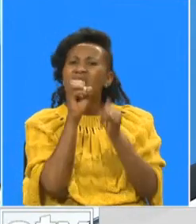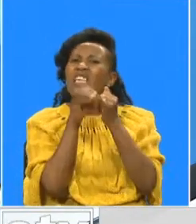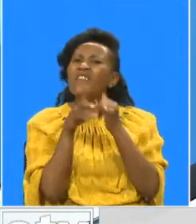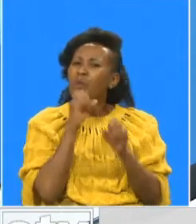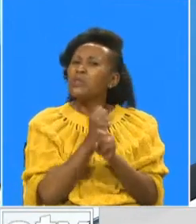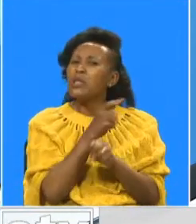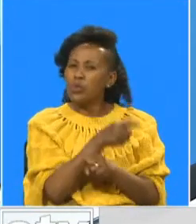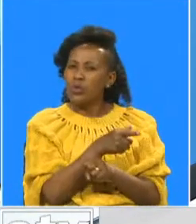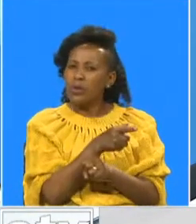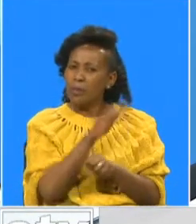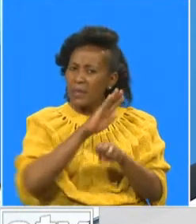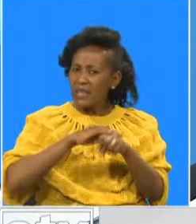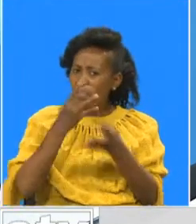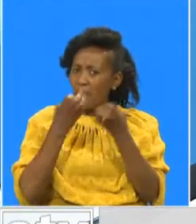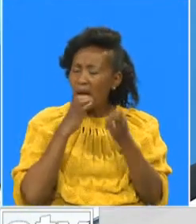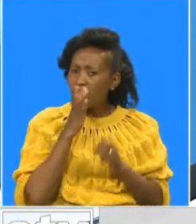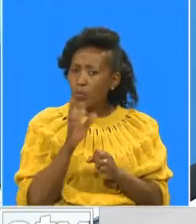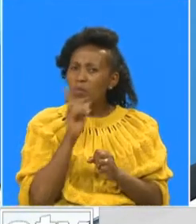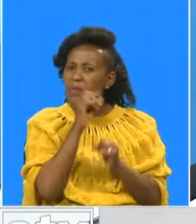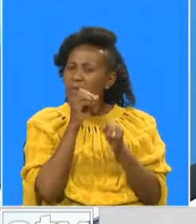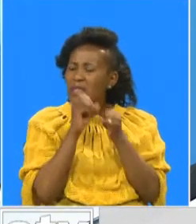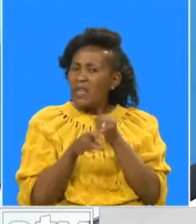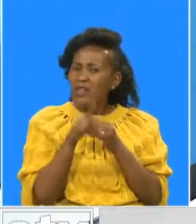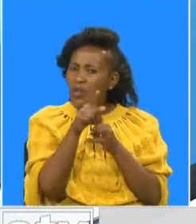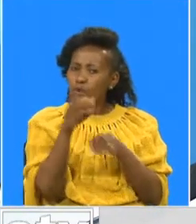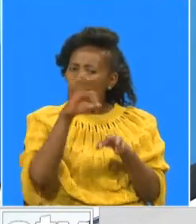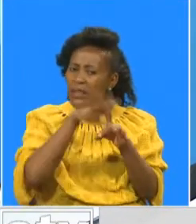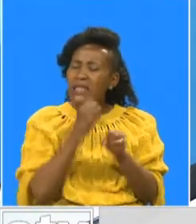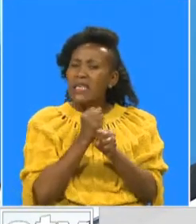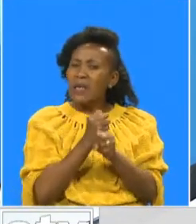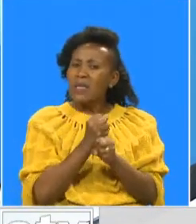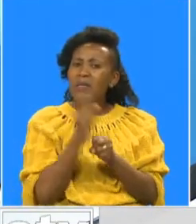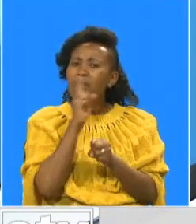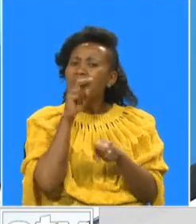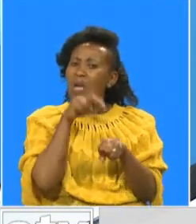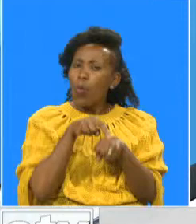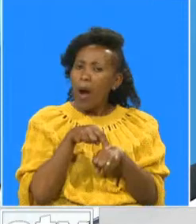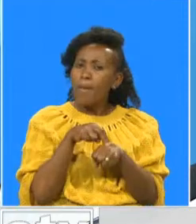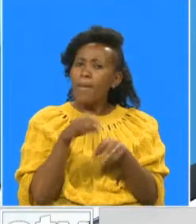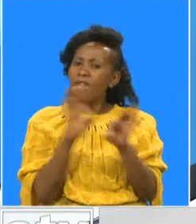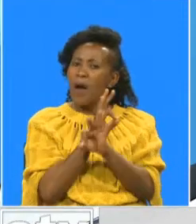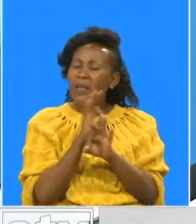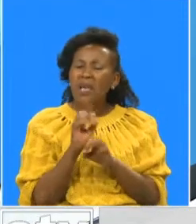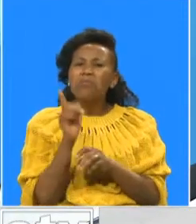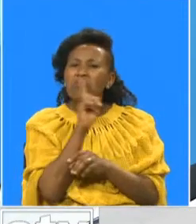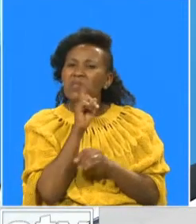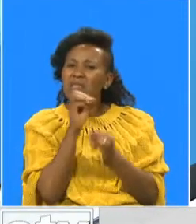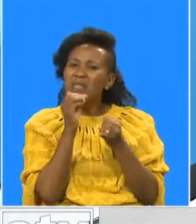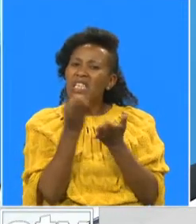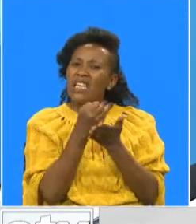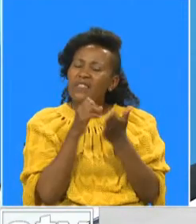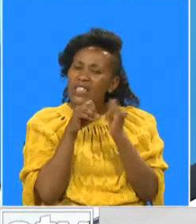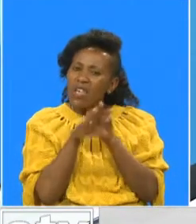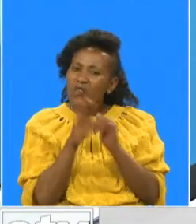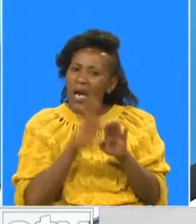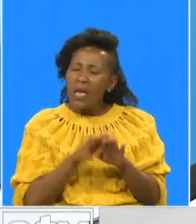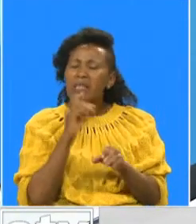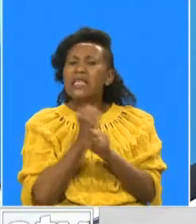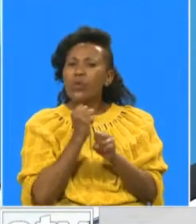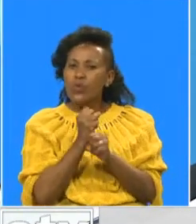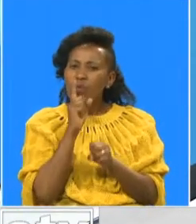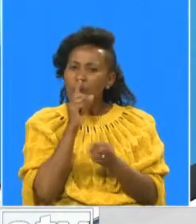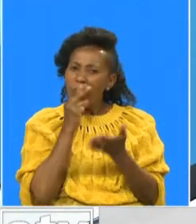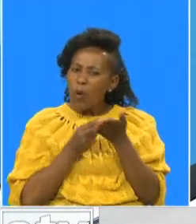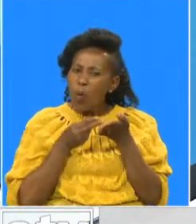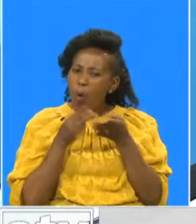ነው የተሰማራ? መጥራት የማይፈልጉ ከሆነ እርስዎ ተቀጥሮ ሲሰሩበት የነበረው ተቋም ወይንም ኩባንያ በምርት ዘርፍ ላይ ነው ተሰማርቶ የነበር?